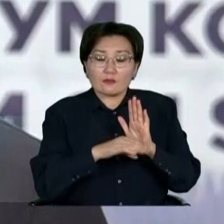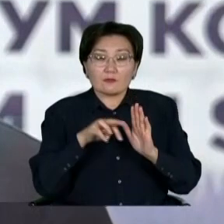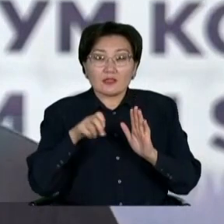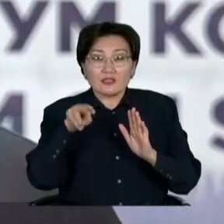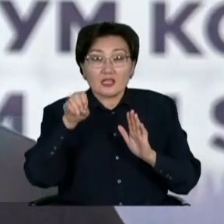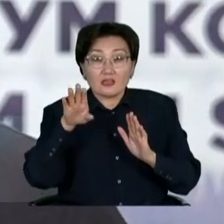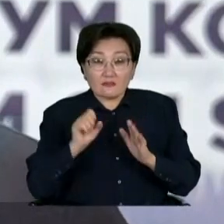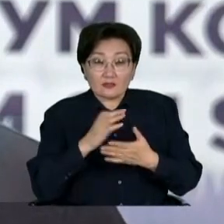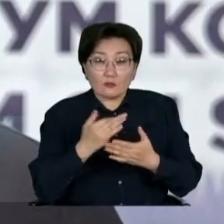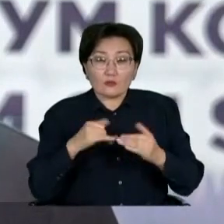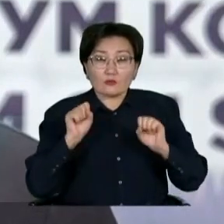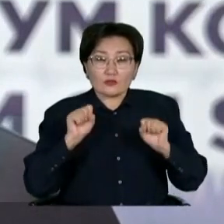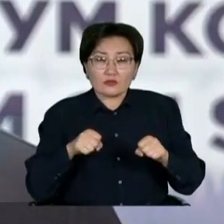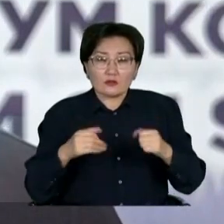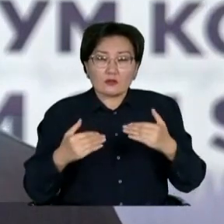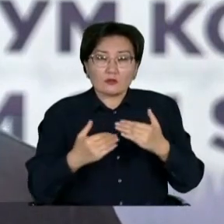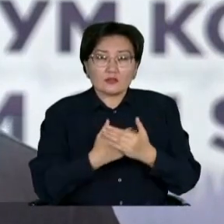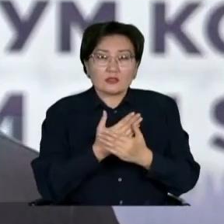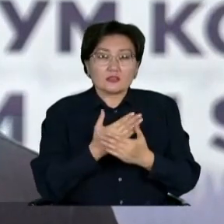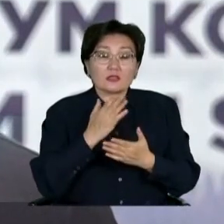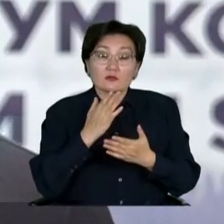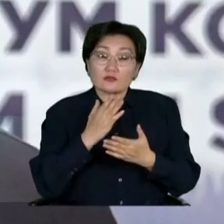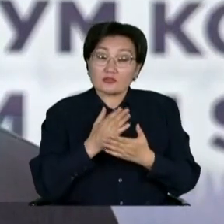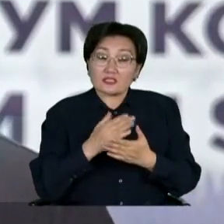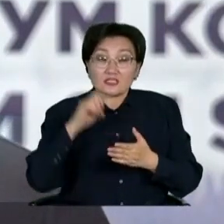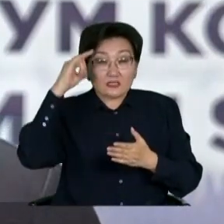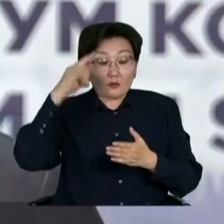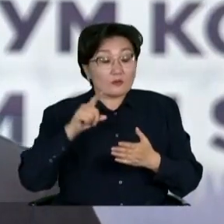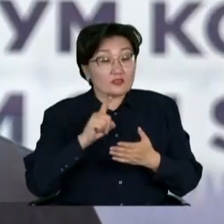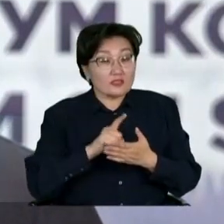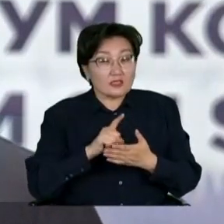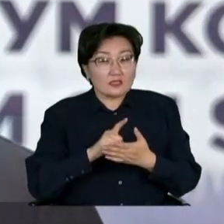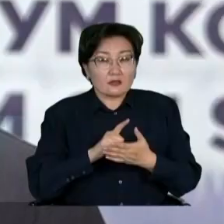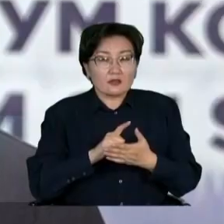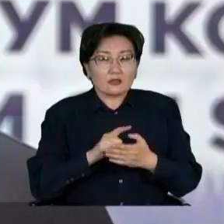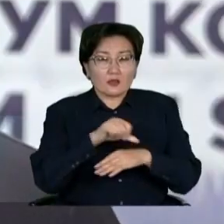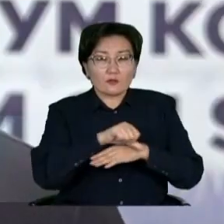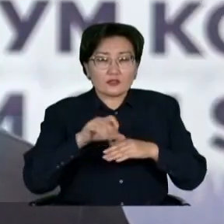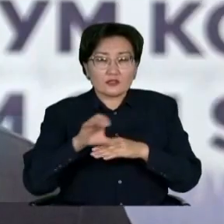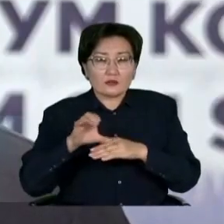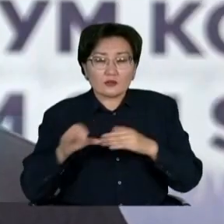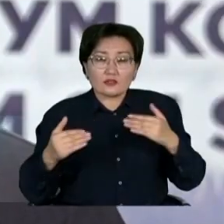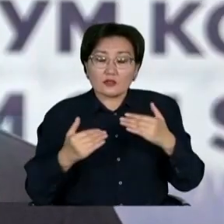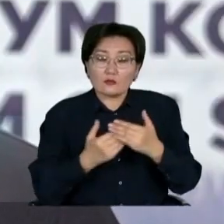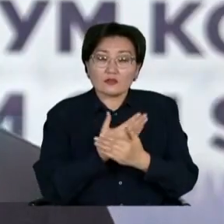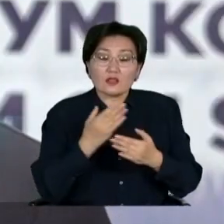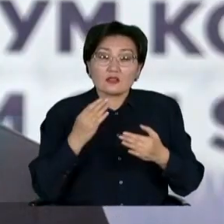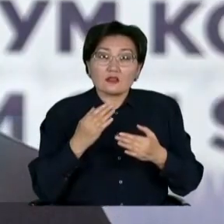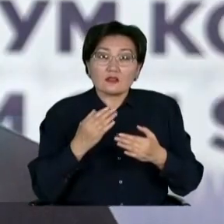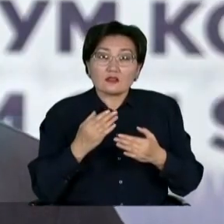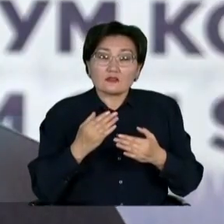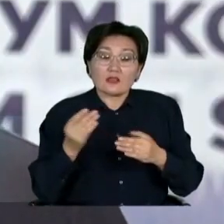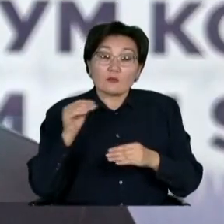принципе мы сейчас можем новые пределы иметь амбиции Казахстан должен на выхода на экспорт новые цепочки добавленной стоимости то есть